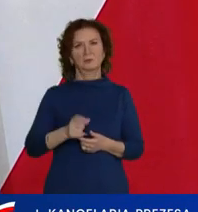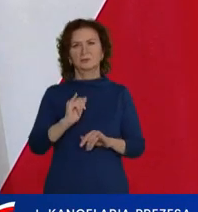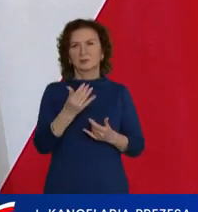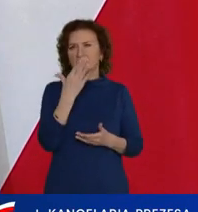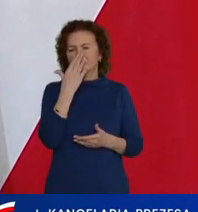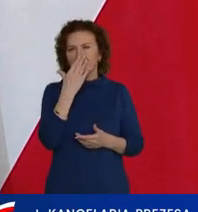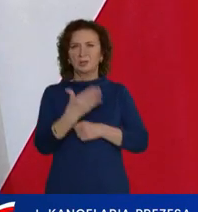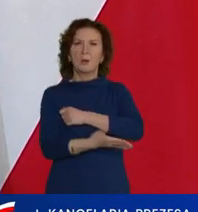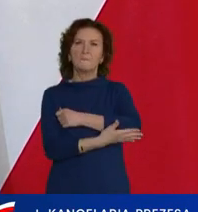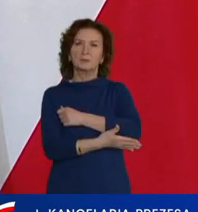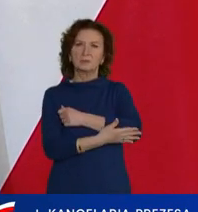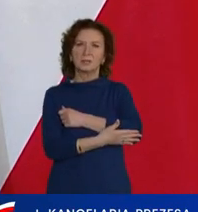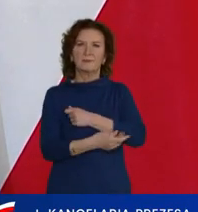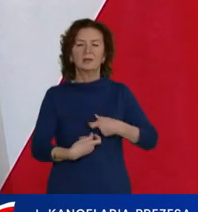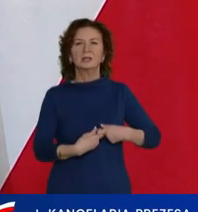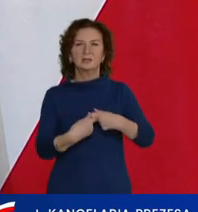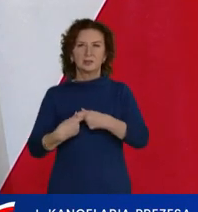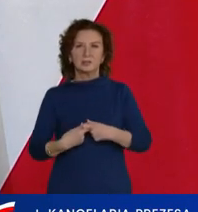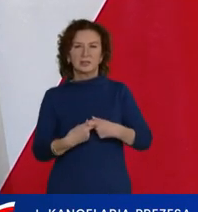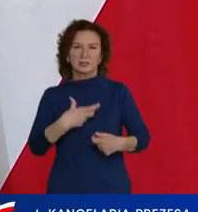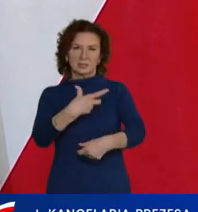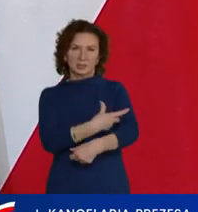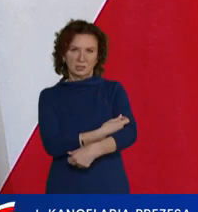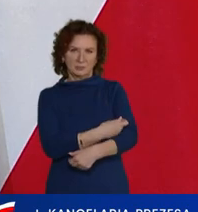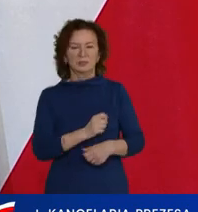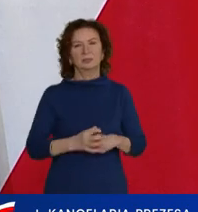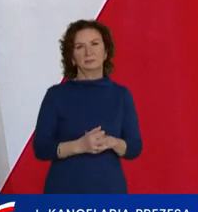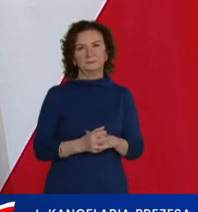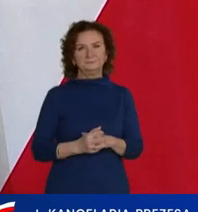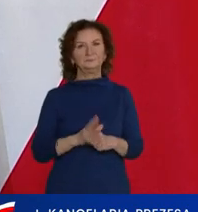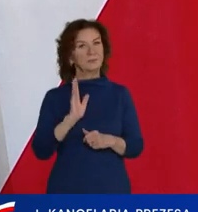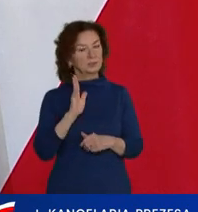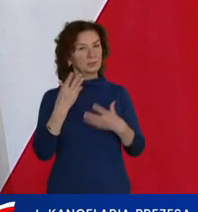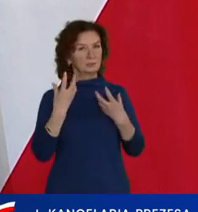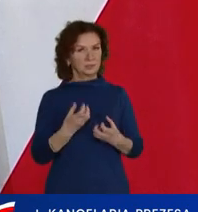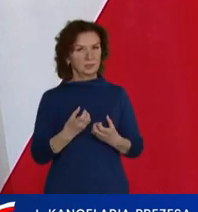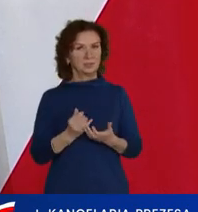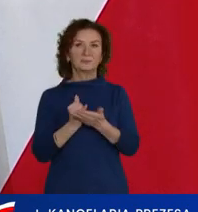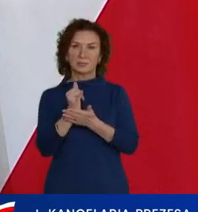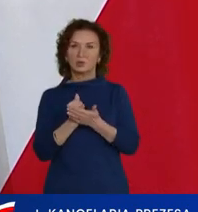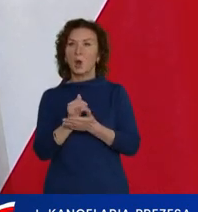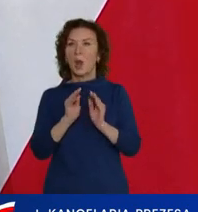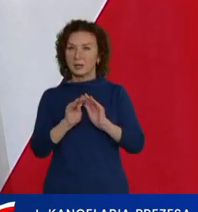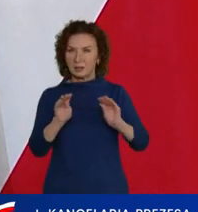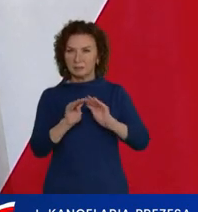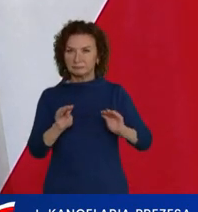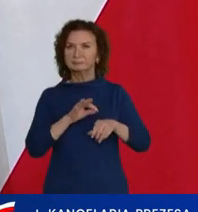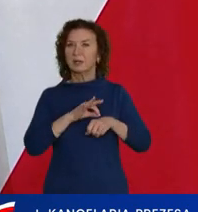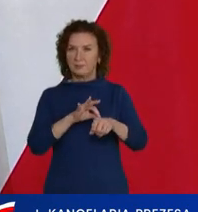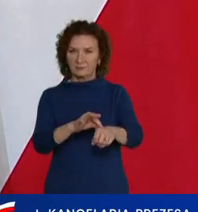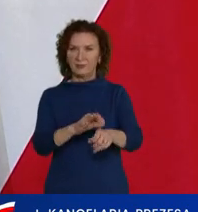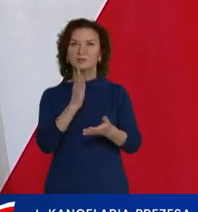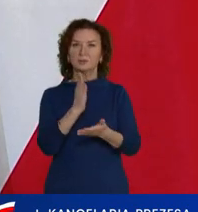podstawy związane ze szczepieniami i w ramach tych trzech zawodów będziemy chcieli takie szkolenia przeprowadzić. Zresztą one już